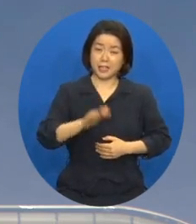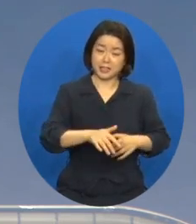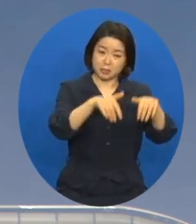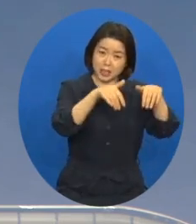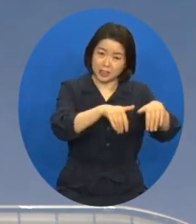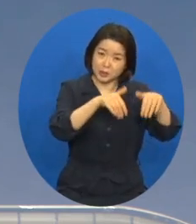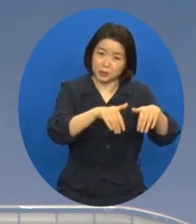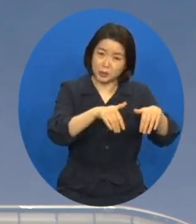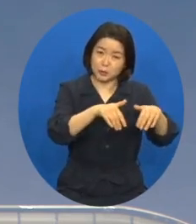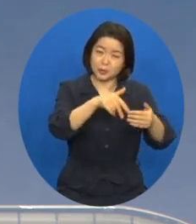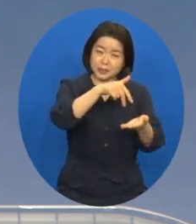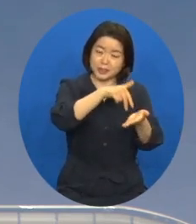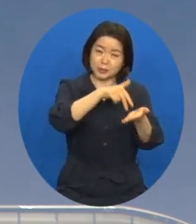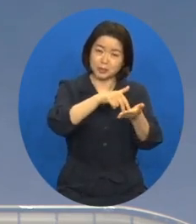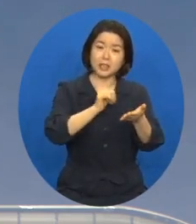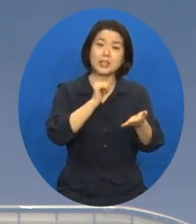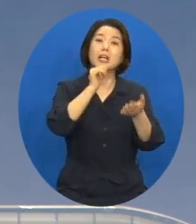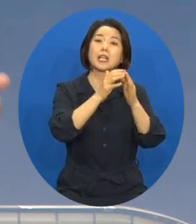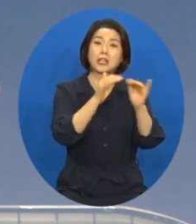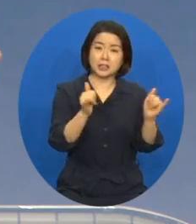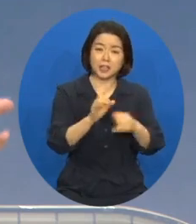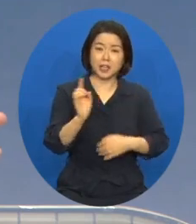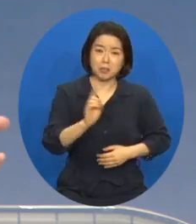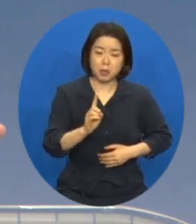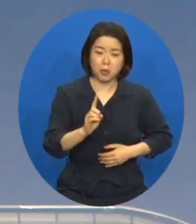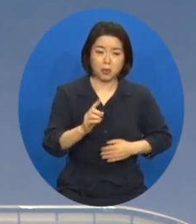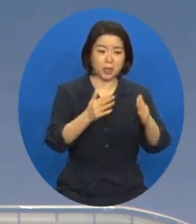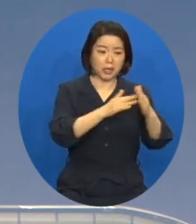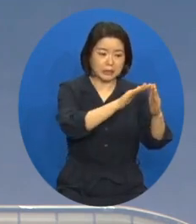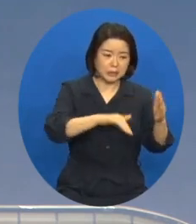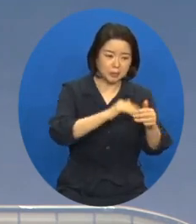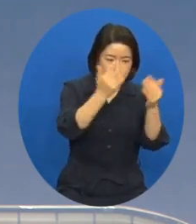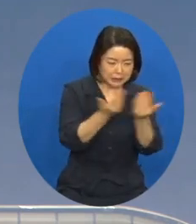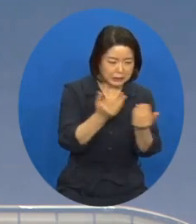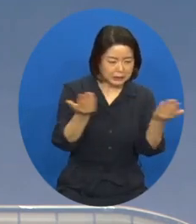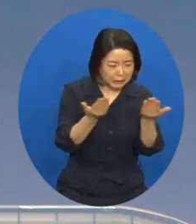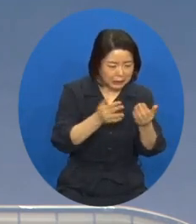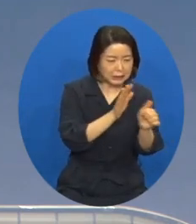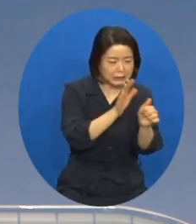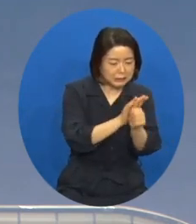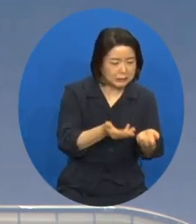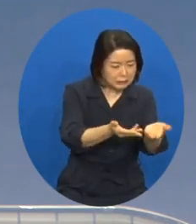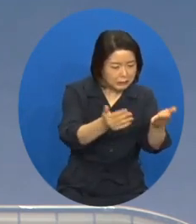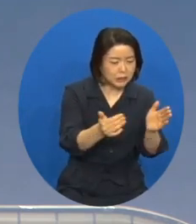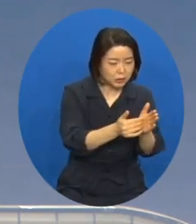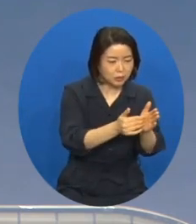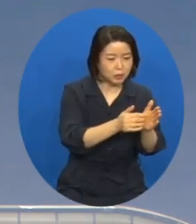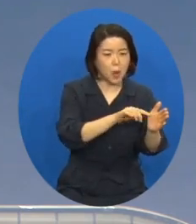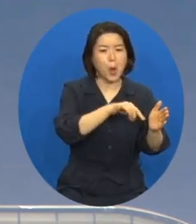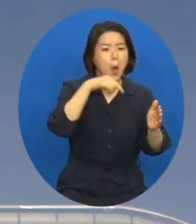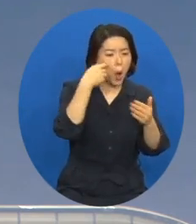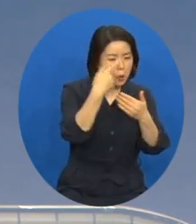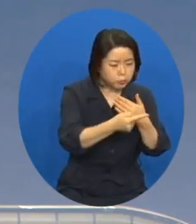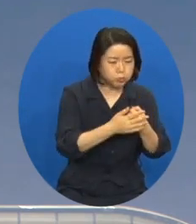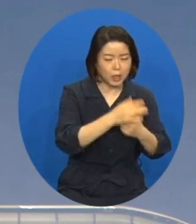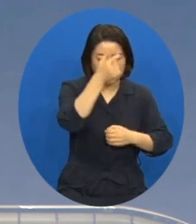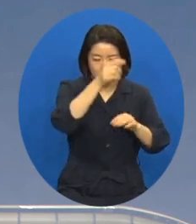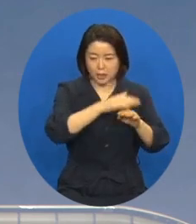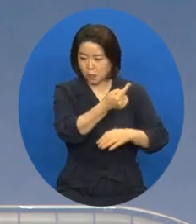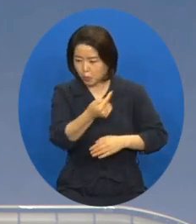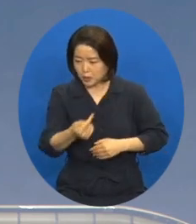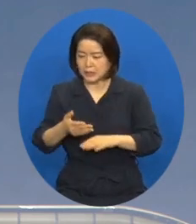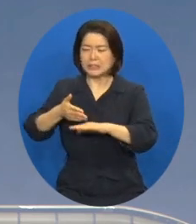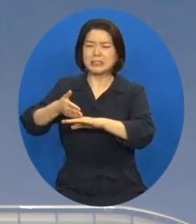종살이하는 가난한 사람, 교인들은 다 집안일 해주고 예배드리러 와야 되니까 늦게 올 수밖에